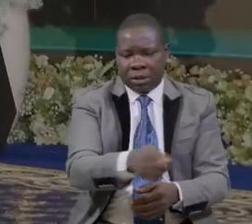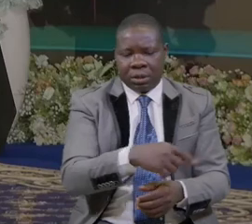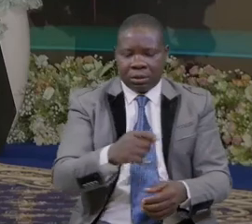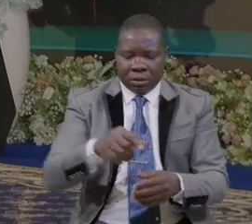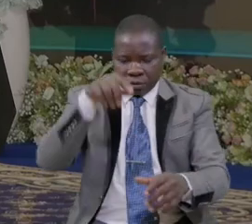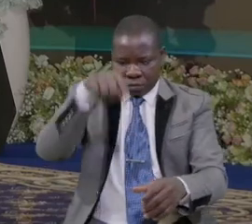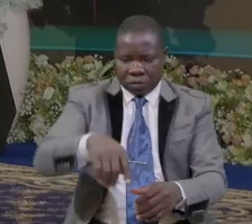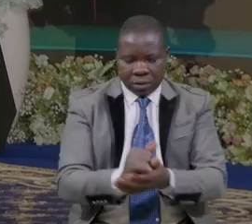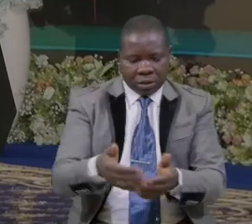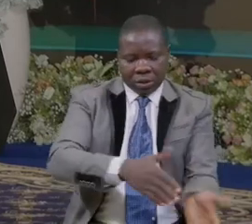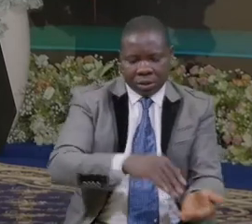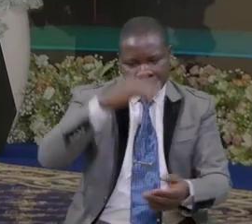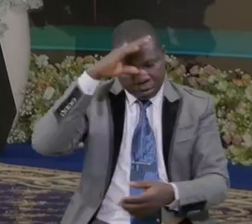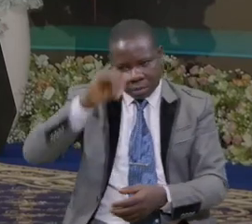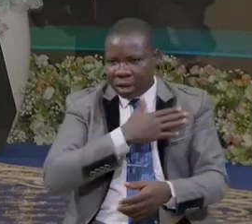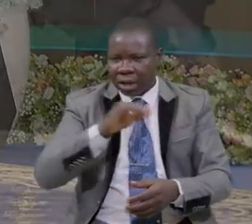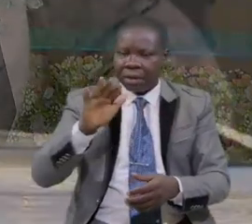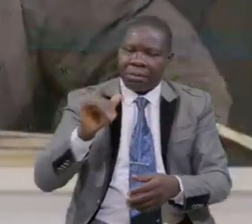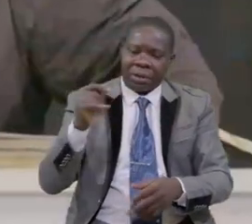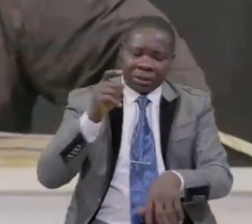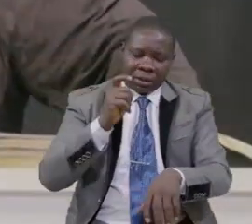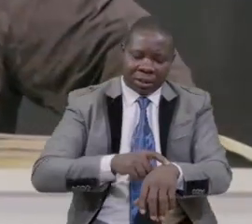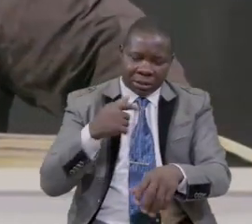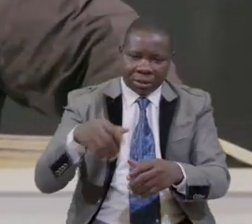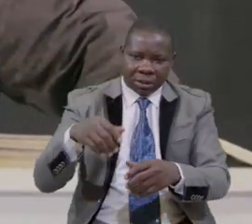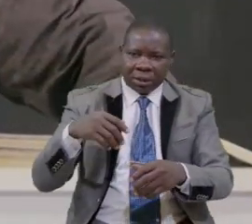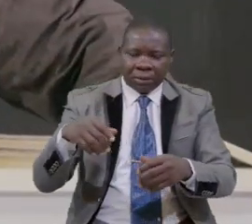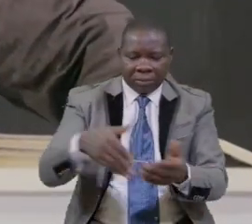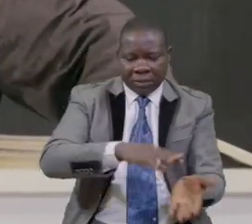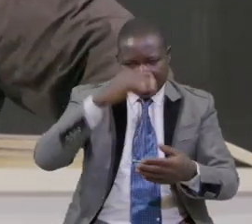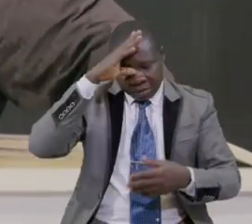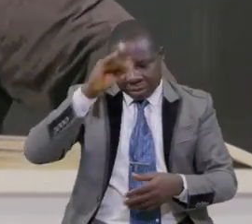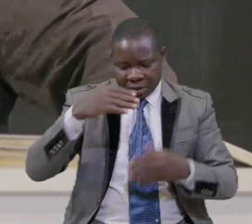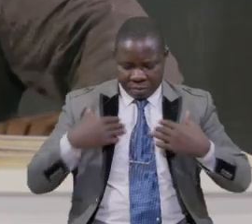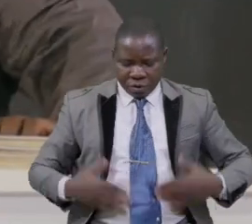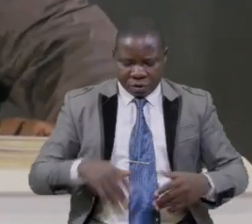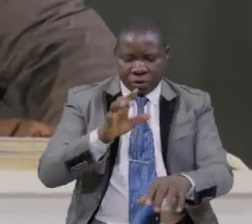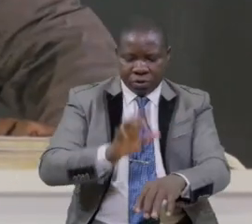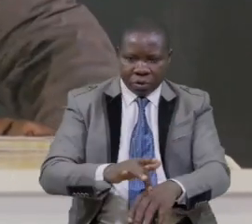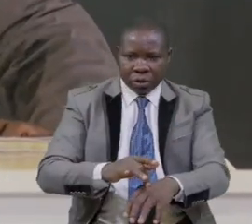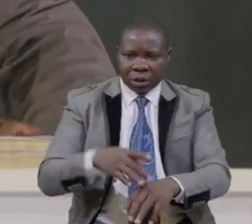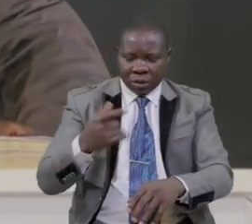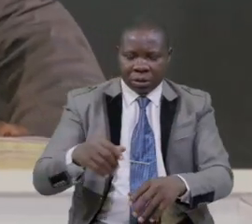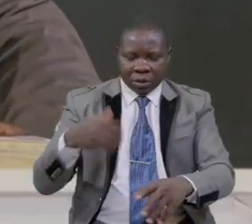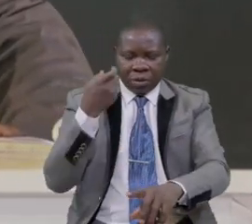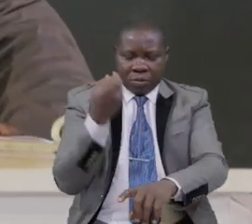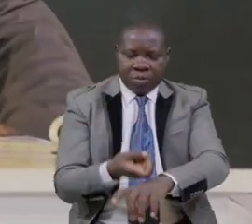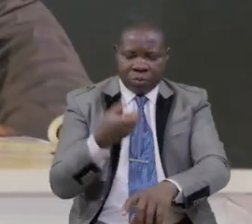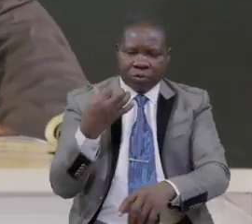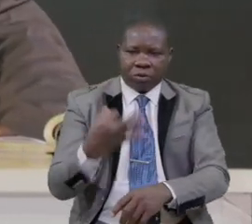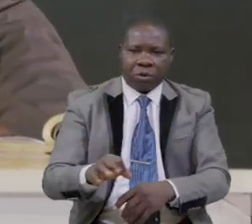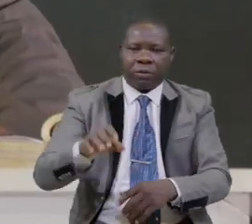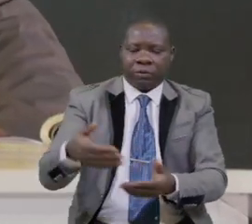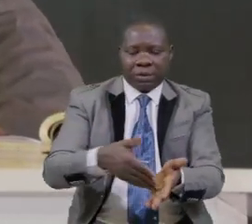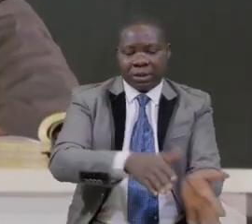cadavre. Et dès que le cadavre a touché les os